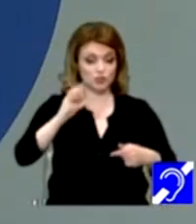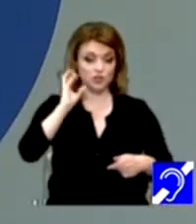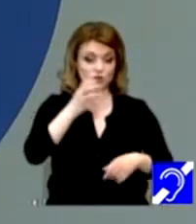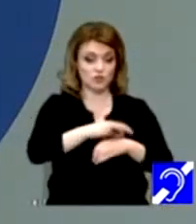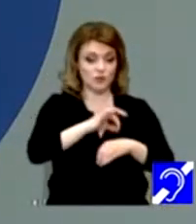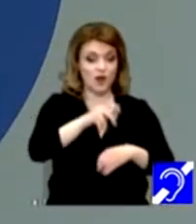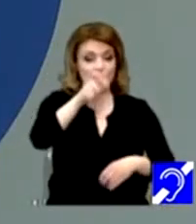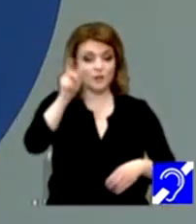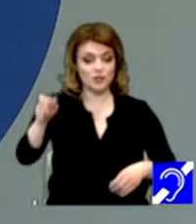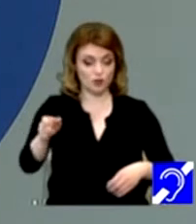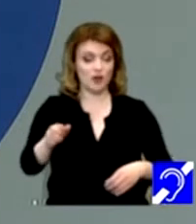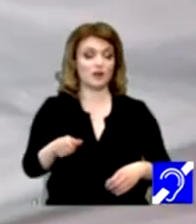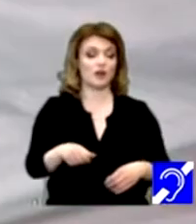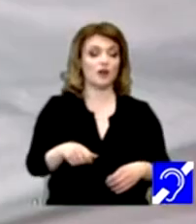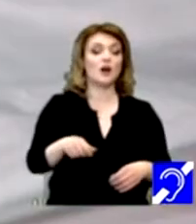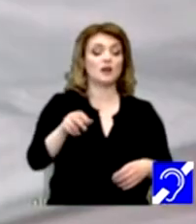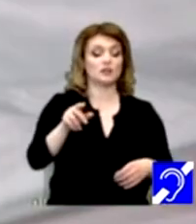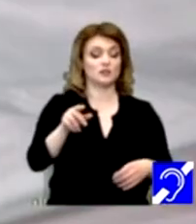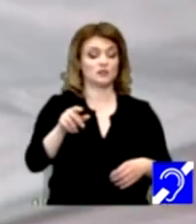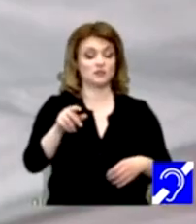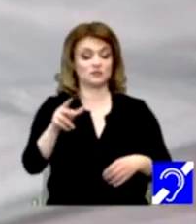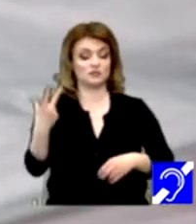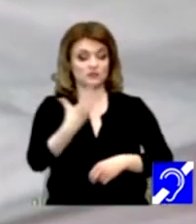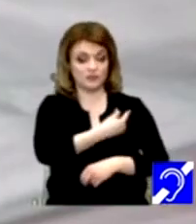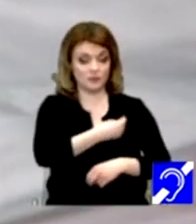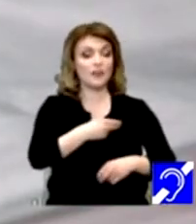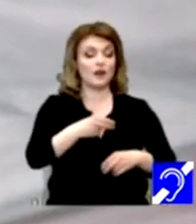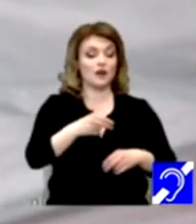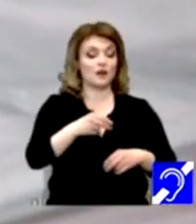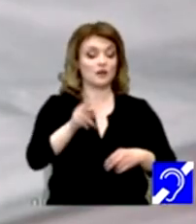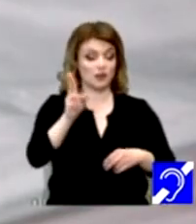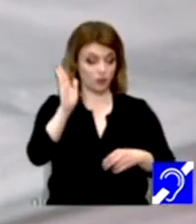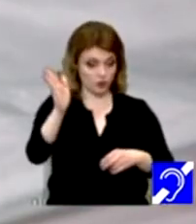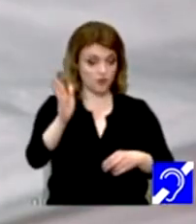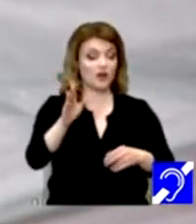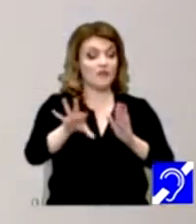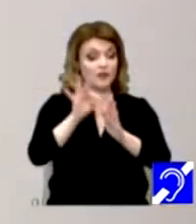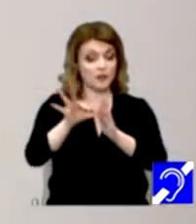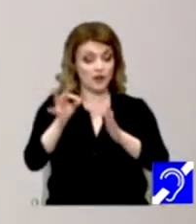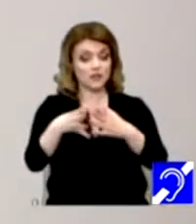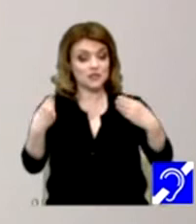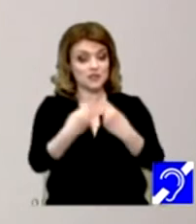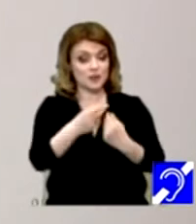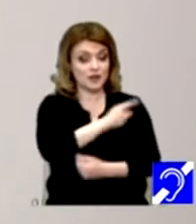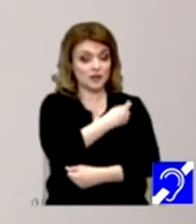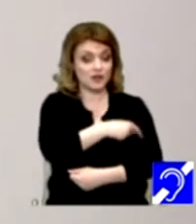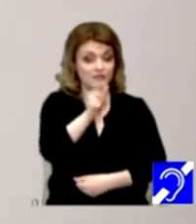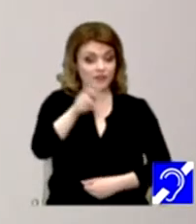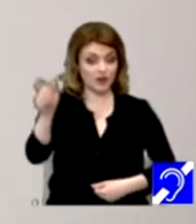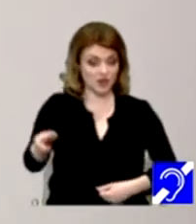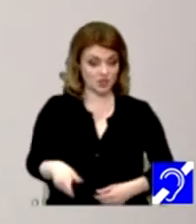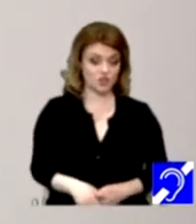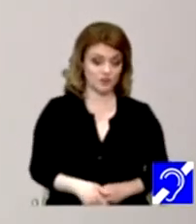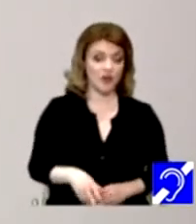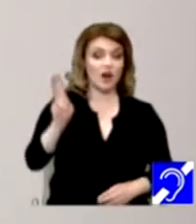cronice. Persoanele eligibile pentru administrarea serului sunt selectate de medicul de familie, în urma evaluării listei de cetățeni aflați